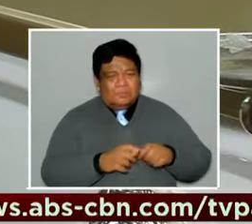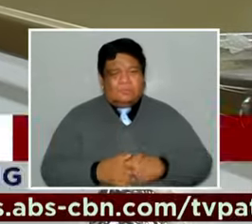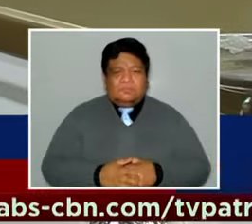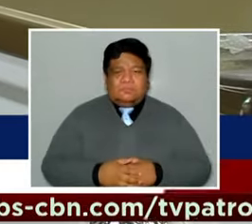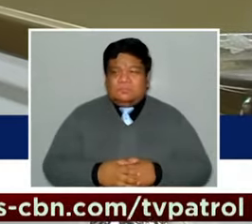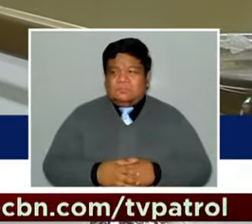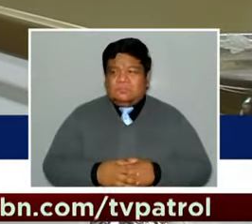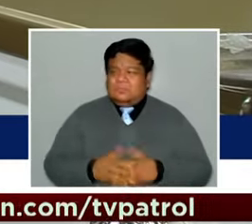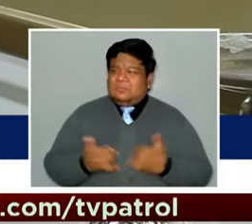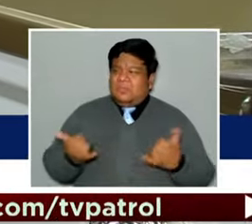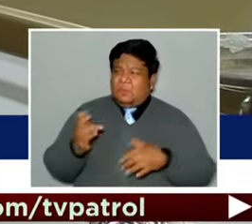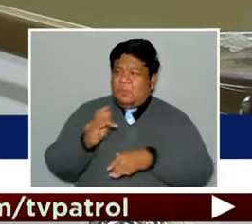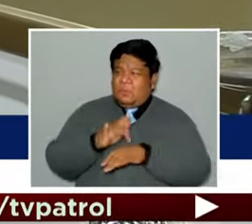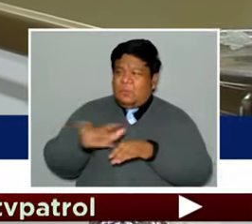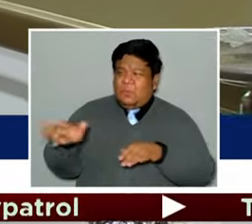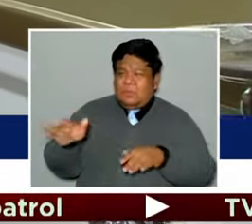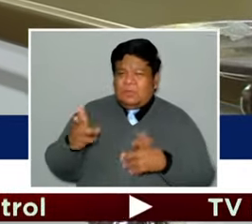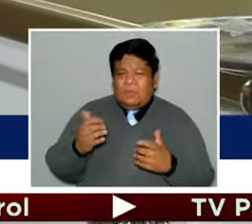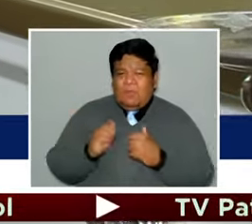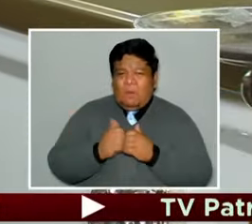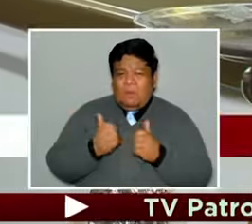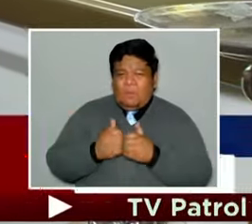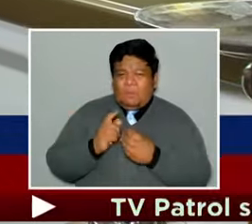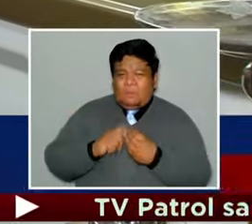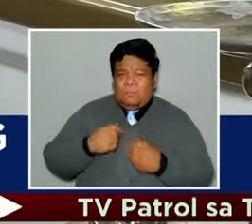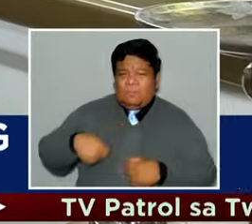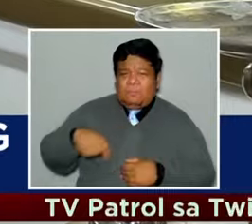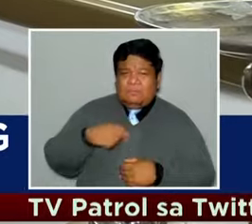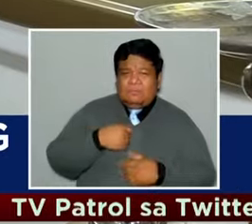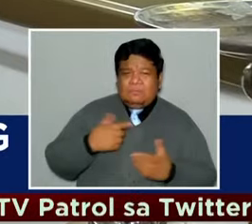kami. Wala na po.